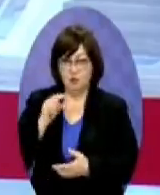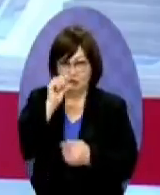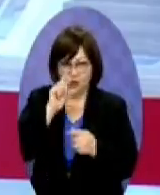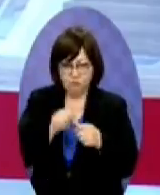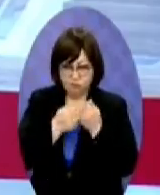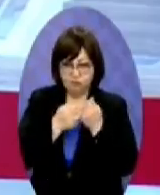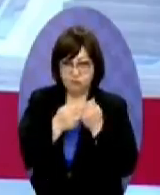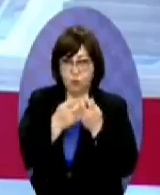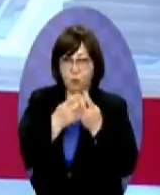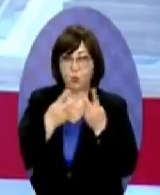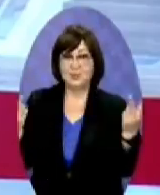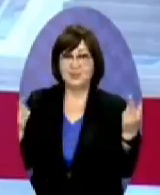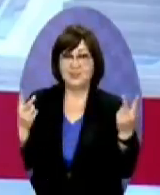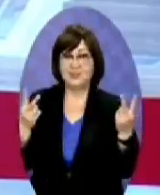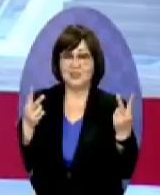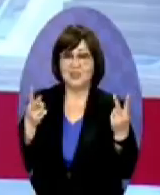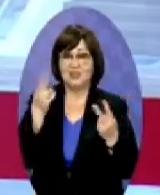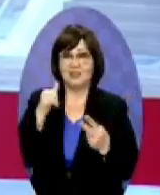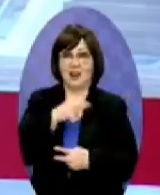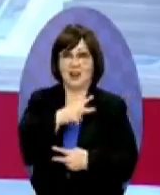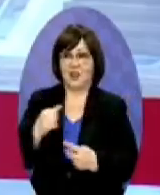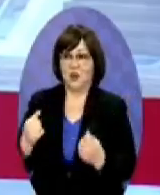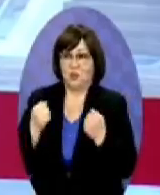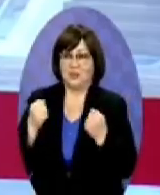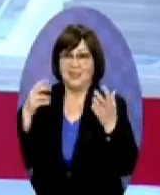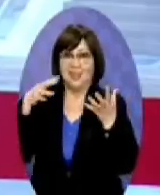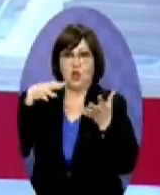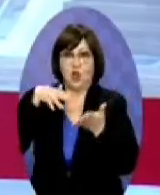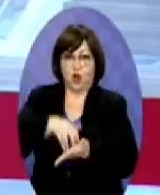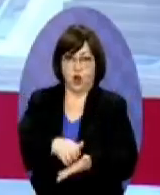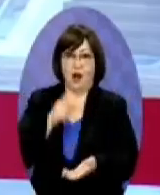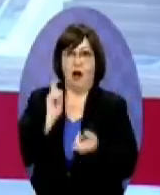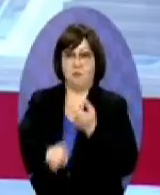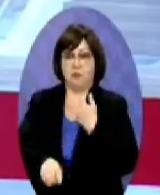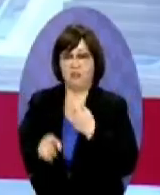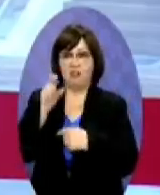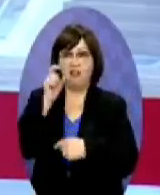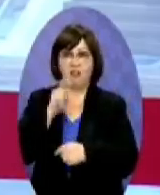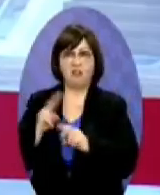сэв суух аюултай гэдгийг хэл шинжлэх ухааны эрдэмтэн судлаачид сануулж байна.